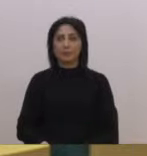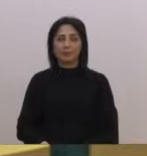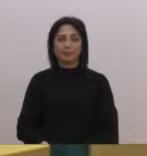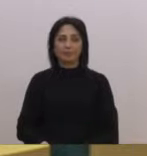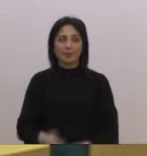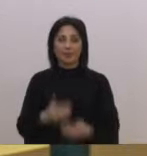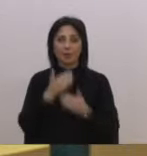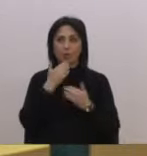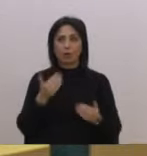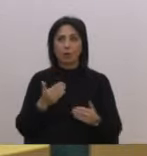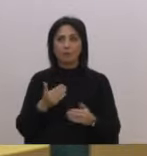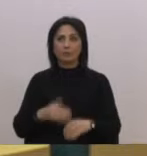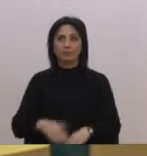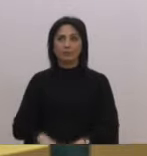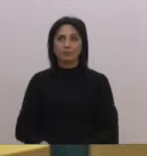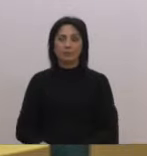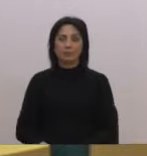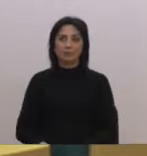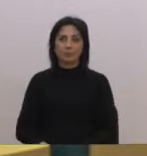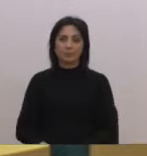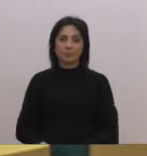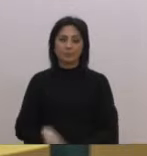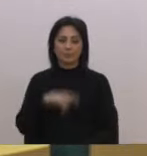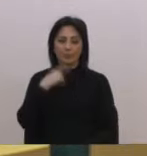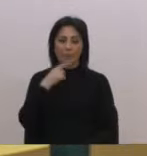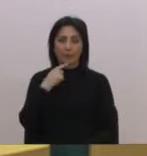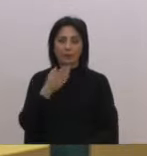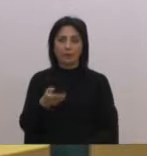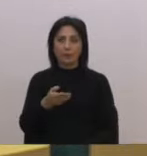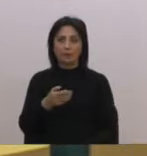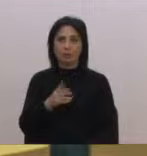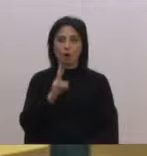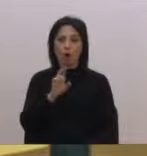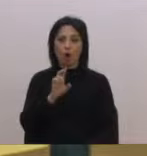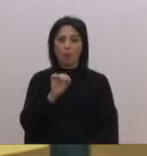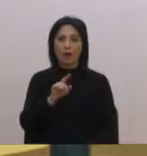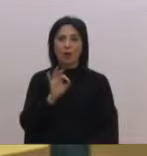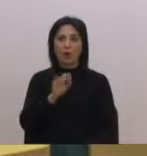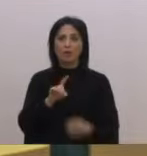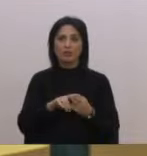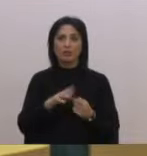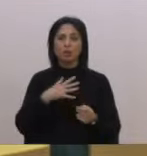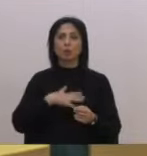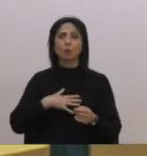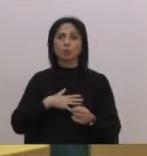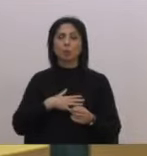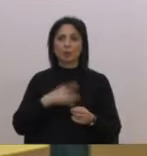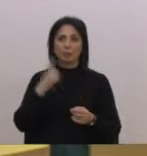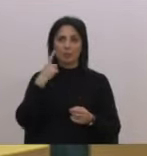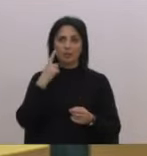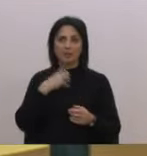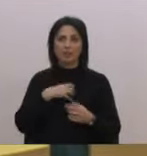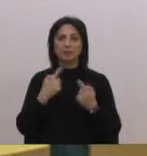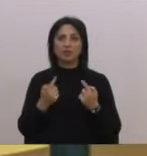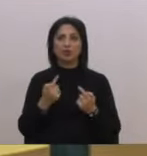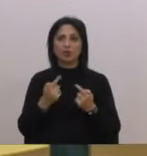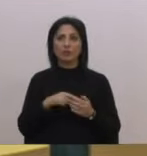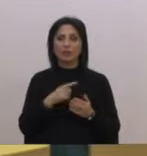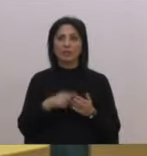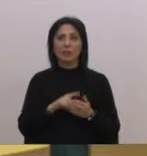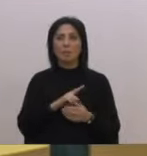Da bolo ak itkva qvebastan dakavshirebdi me mesmis tsukhili ro mnishlolovaniye